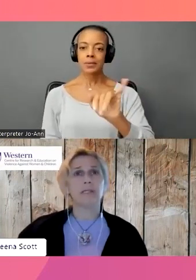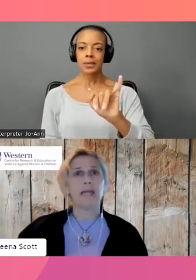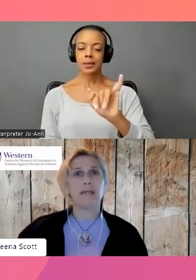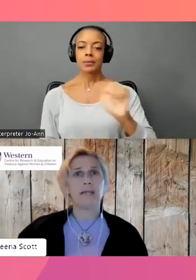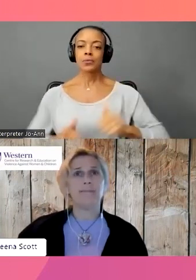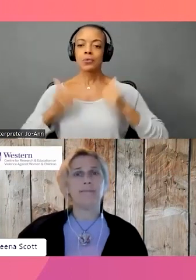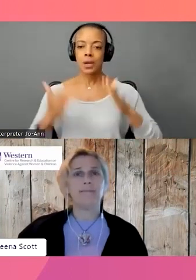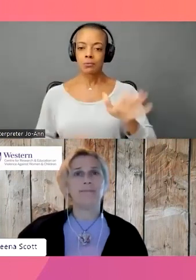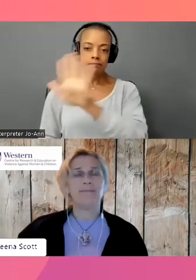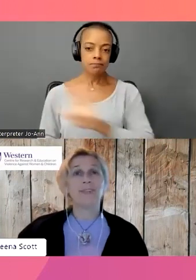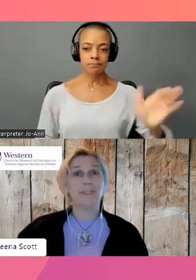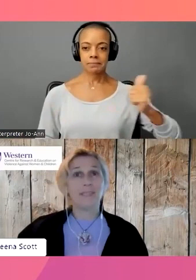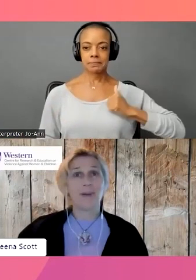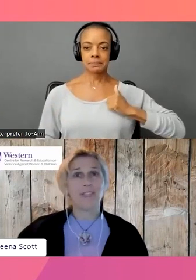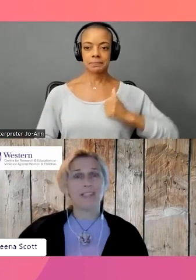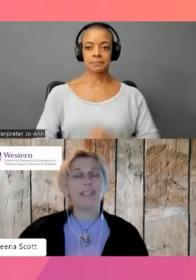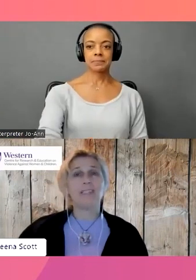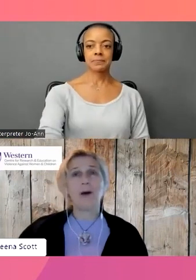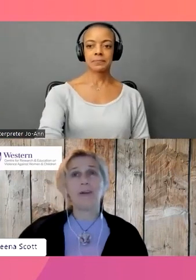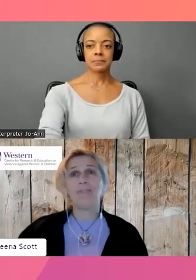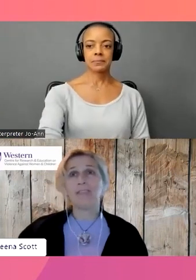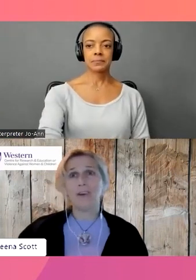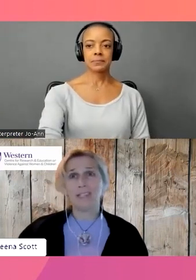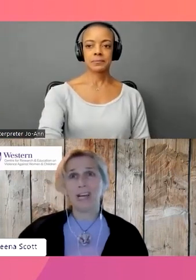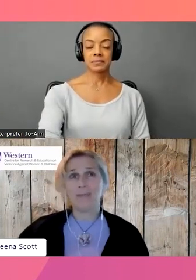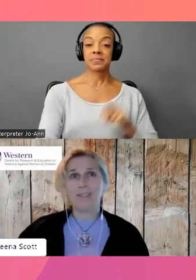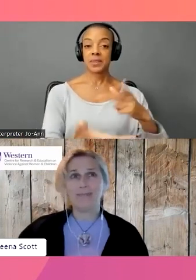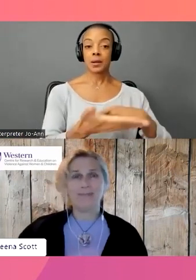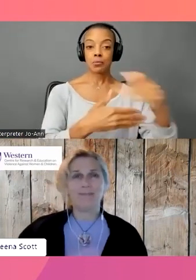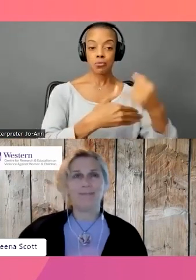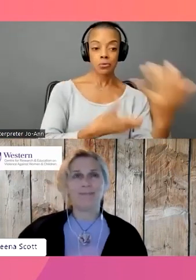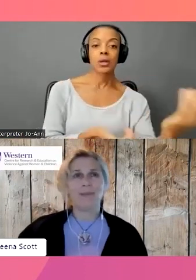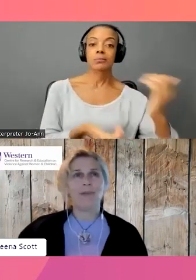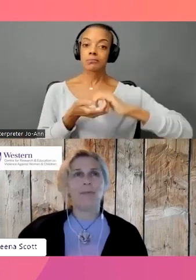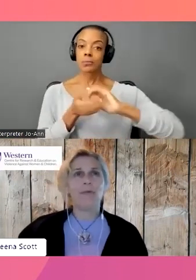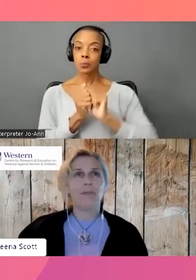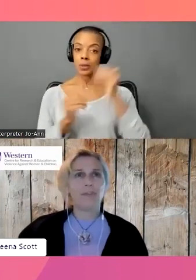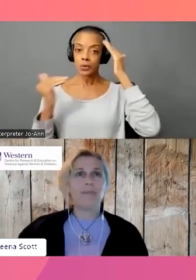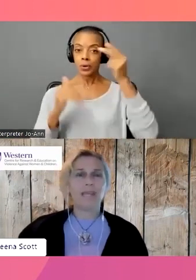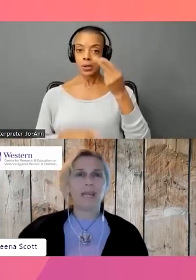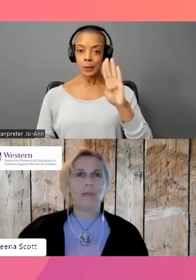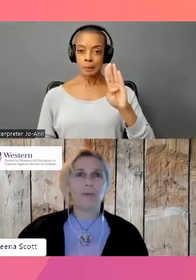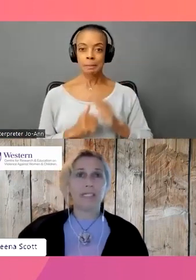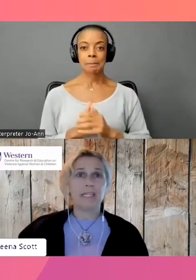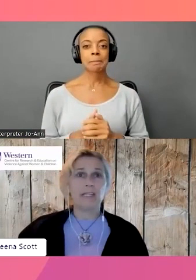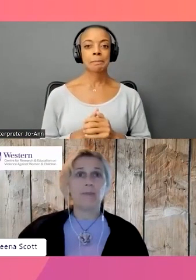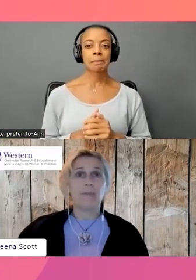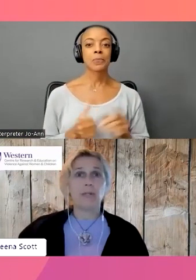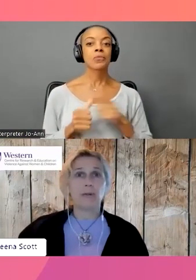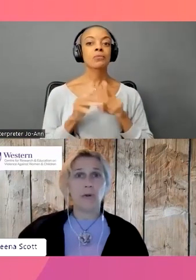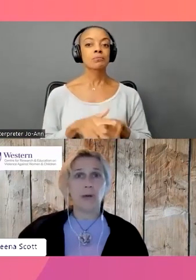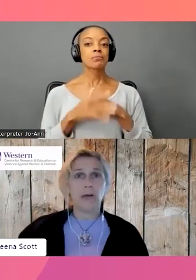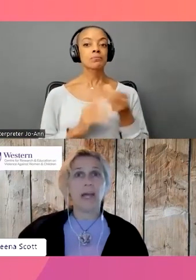de réadaptation pour les survivants et survivantes de violences conjugales ayant subi un traumatisme crânien partout au Canada. Ce projet fait partie du centre